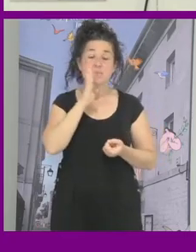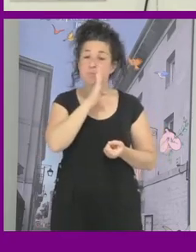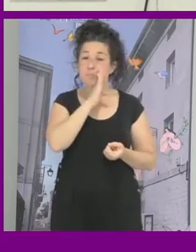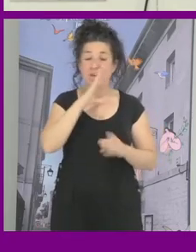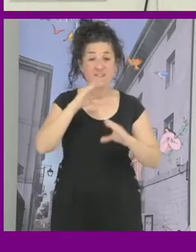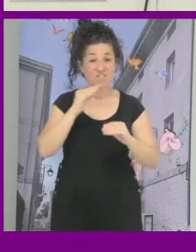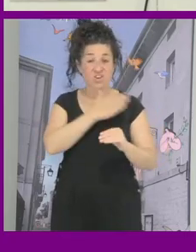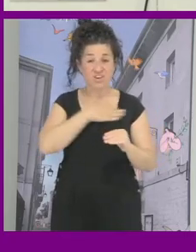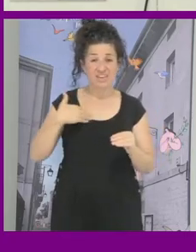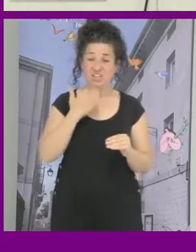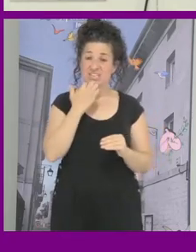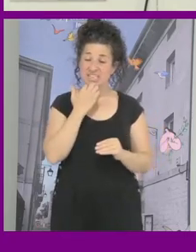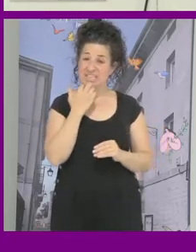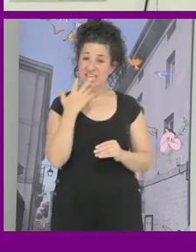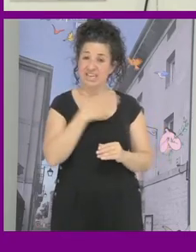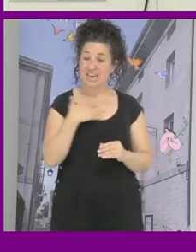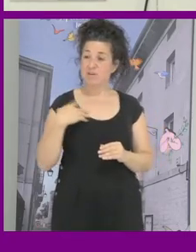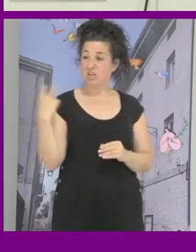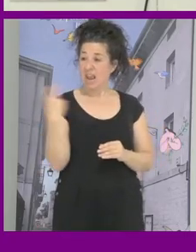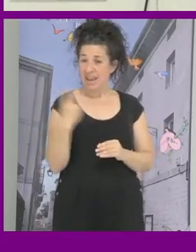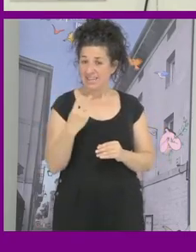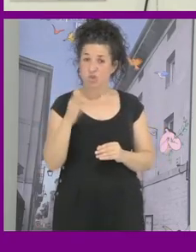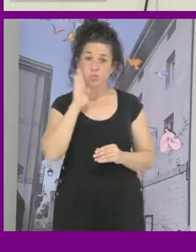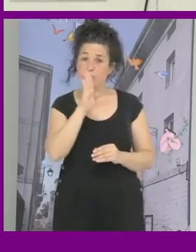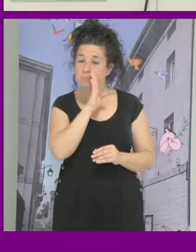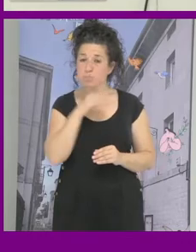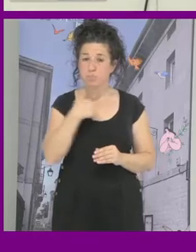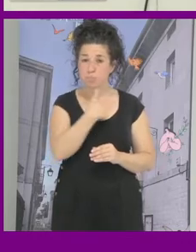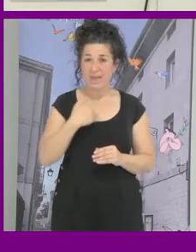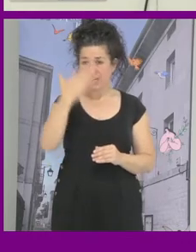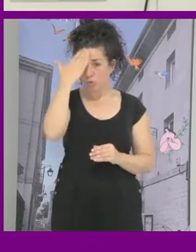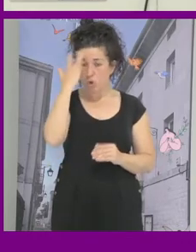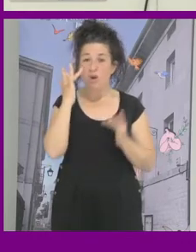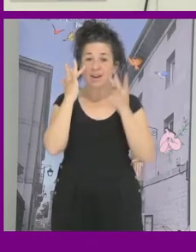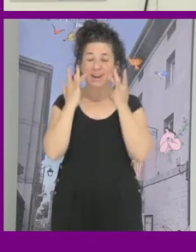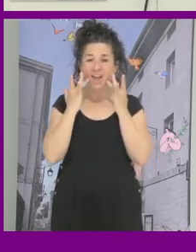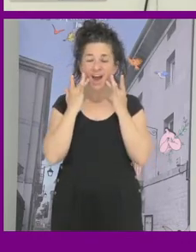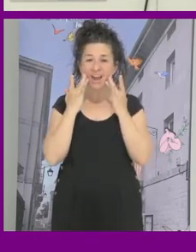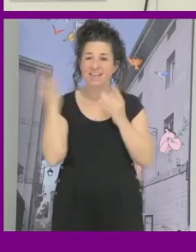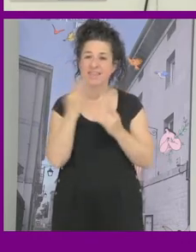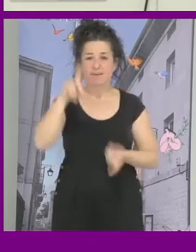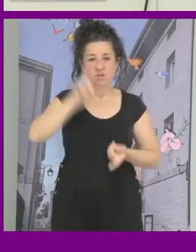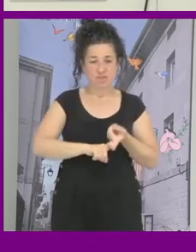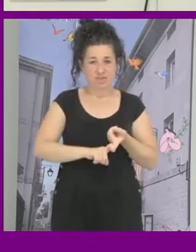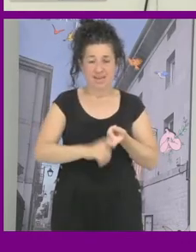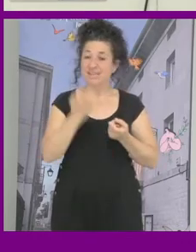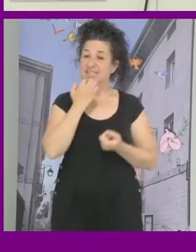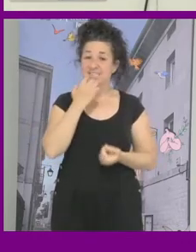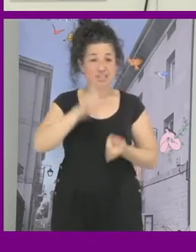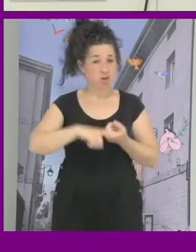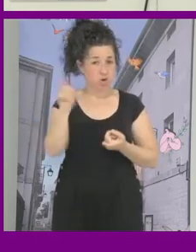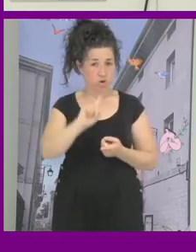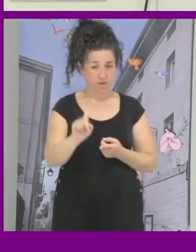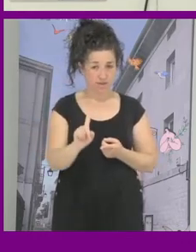ba, bikoteko bikideak hasieratik izatea ama, bai, tutore legalak. Bestela, ba, eskontzen ez bagara, ba, egin beharko duguna da,